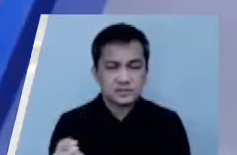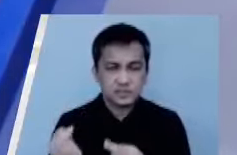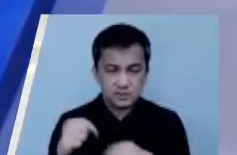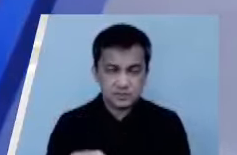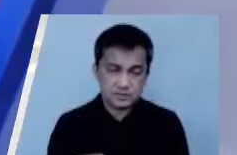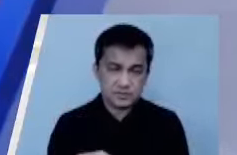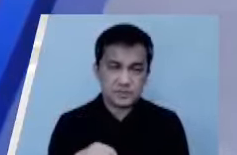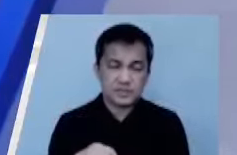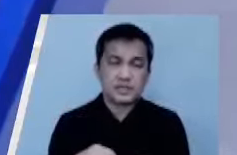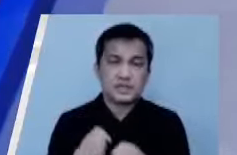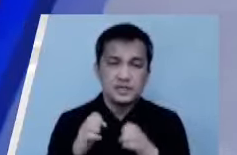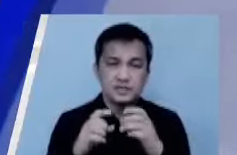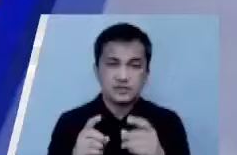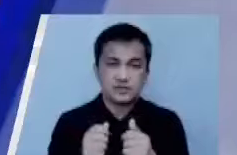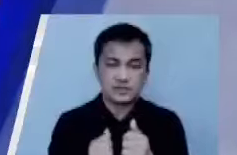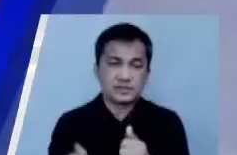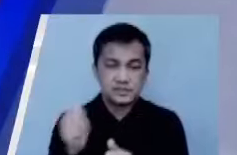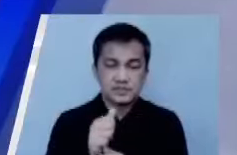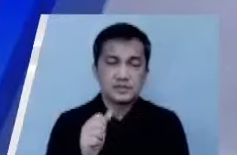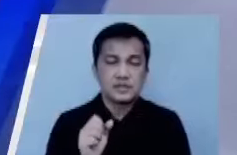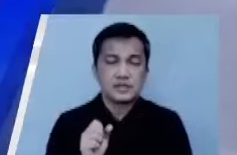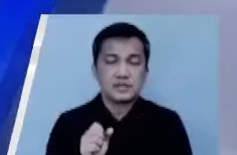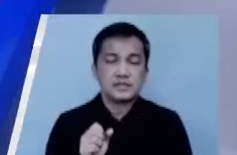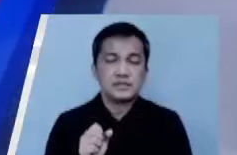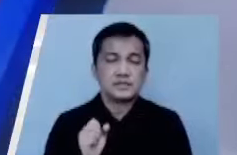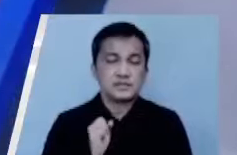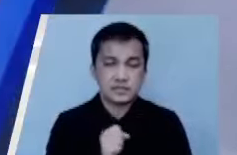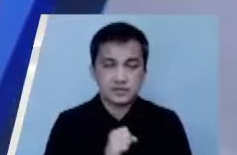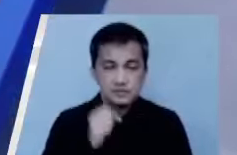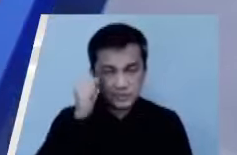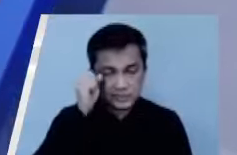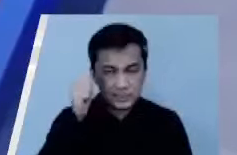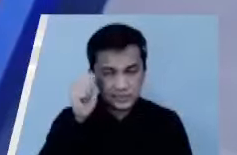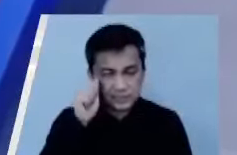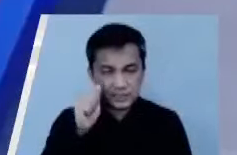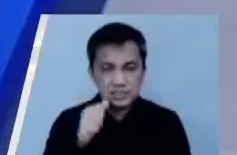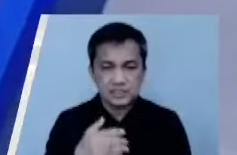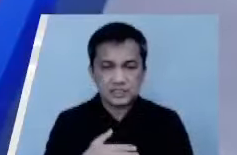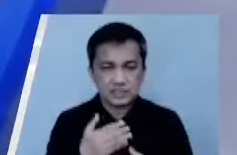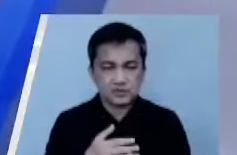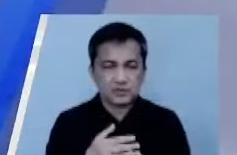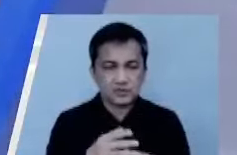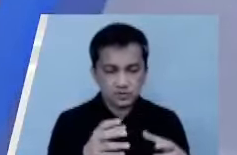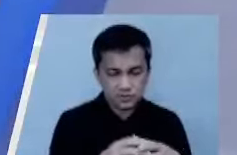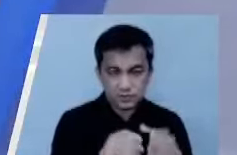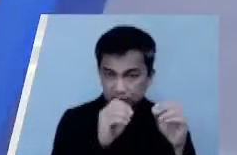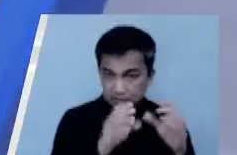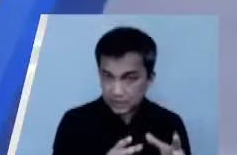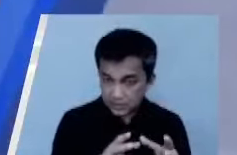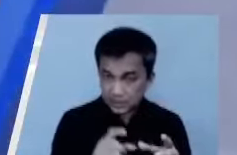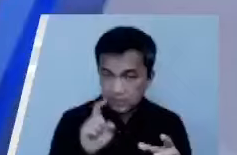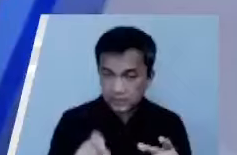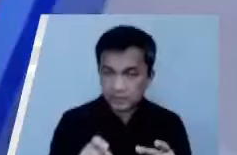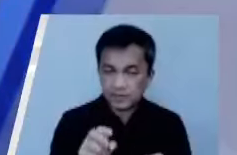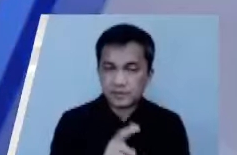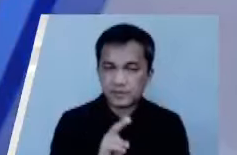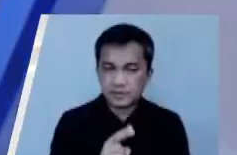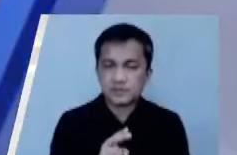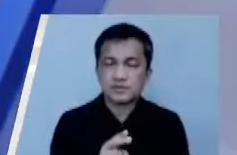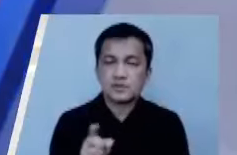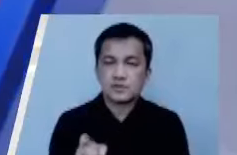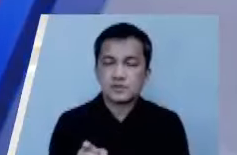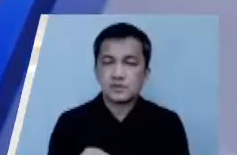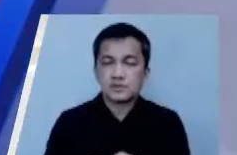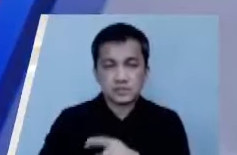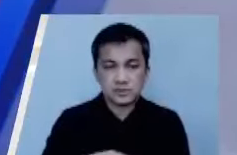secretary senator Sonny angara ikinatuwa yan ang isang grupo ng mga guro pero dapat daw magamit ang pagkakataong ito